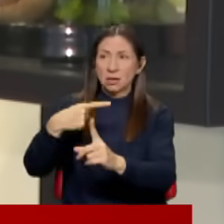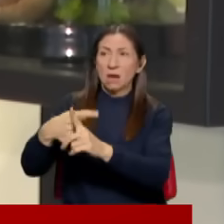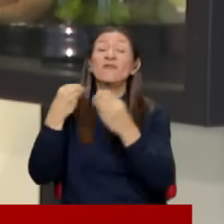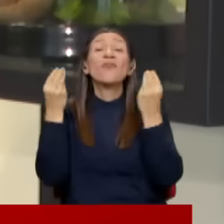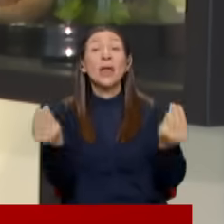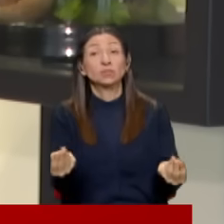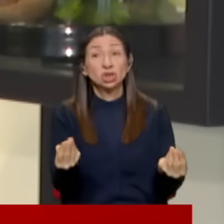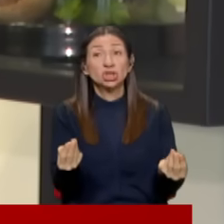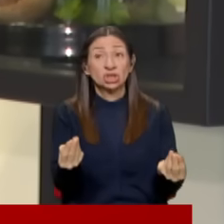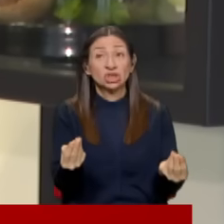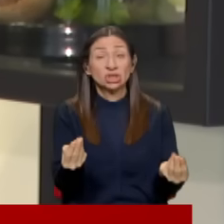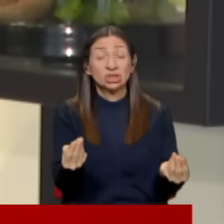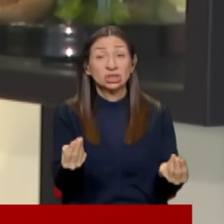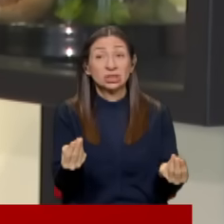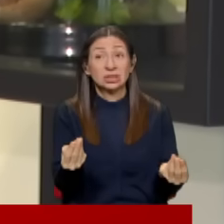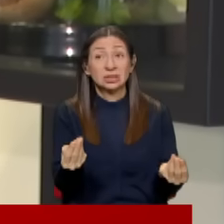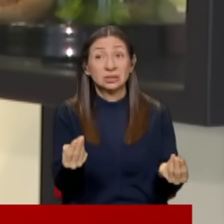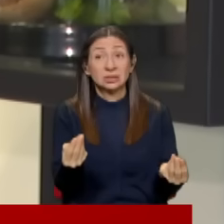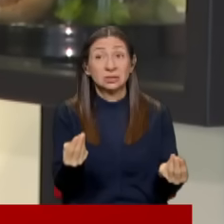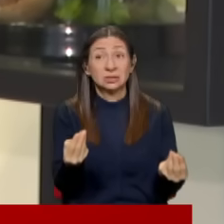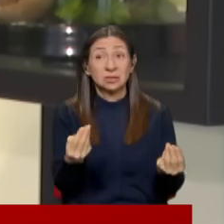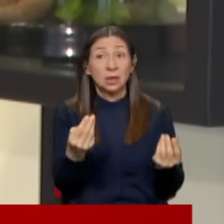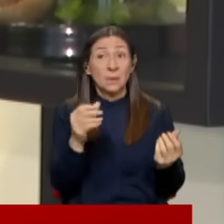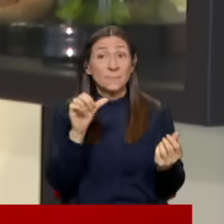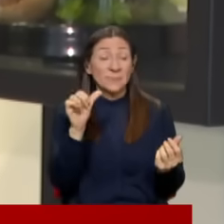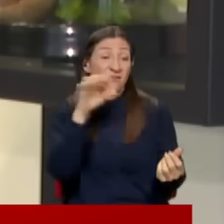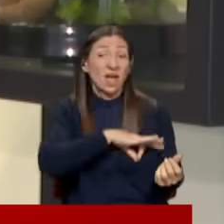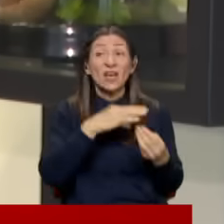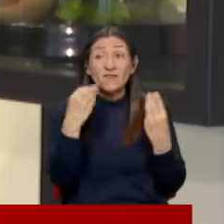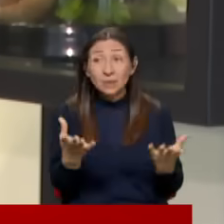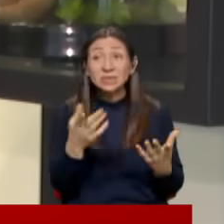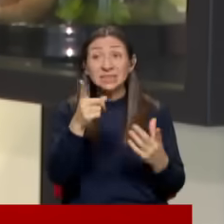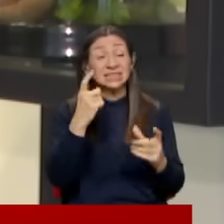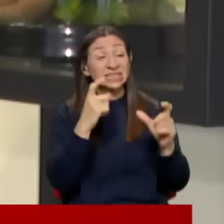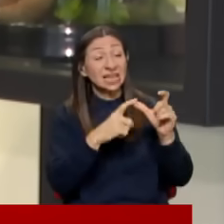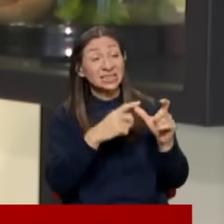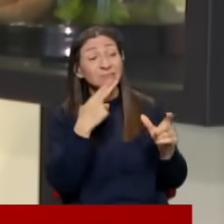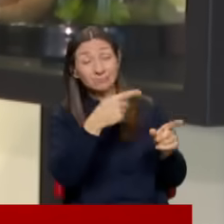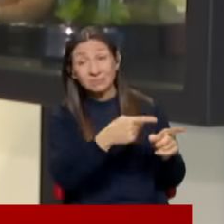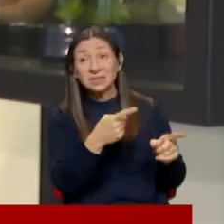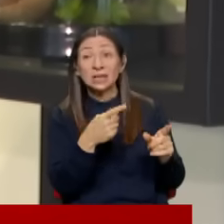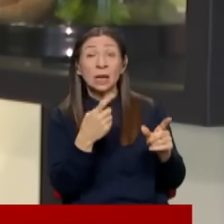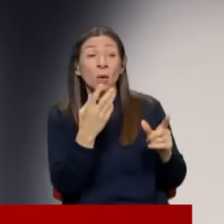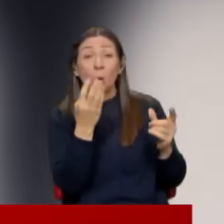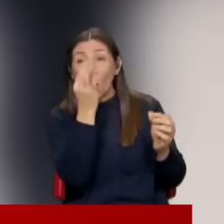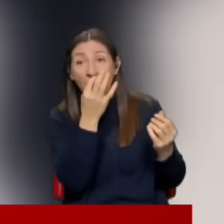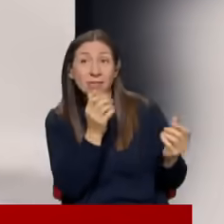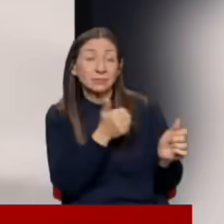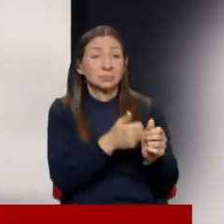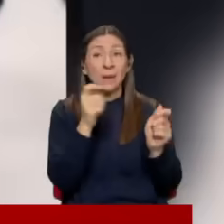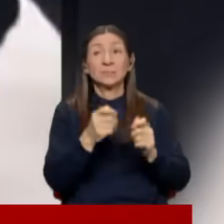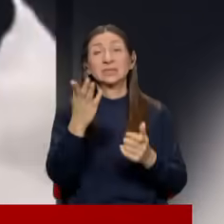bir artı değer, hayatın olağan akışı dışında bir fayda sağlamış ki siz Seçil'e bu kadar Seço diyebilmişsiniz.